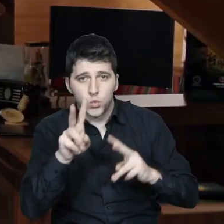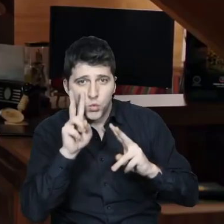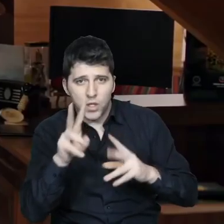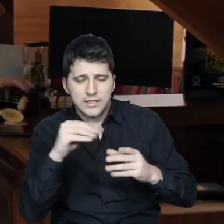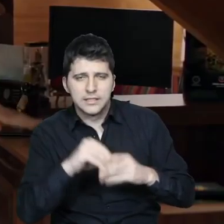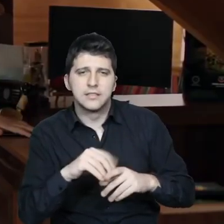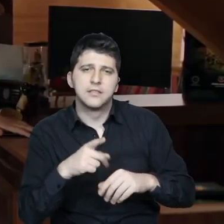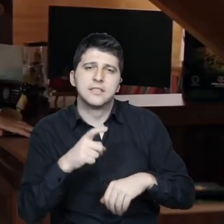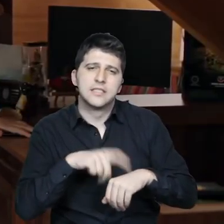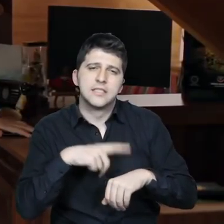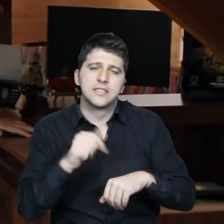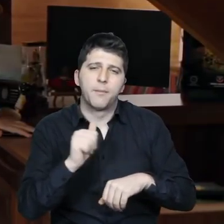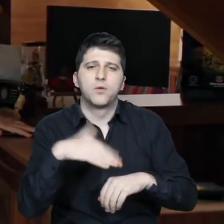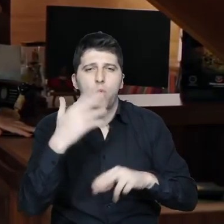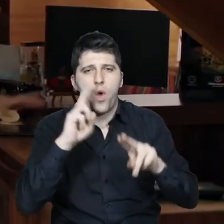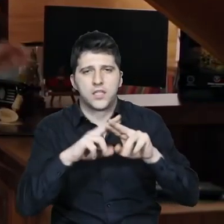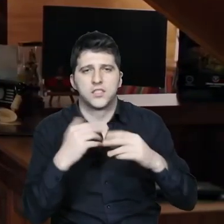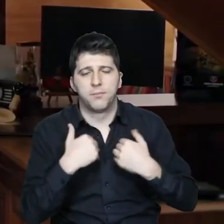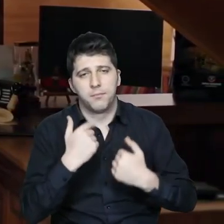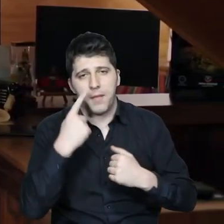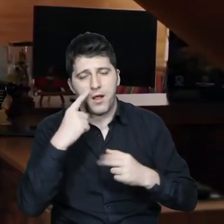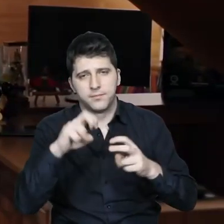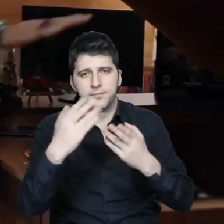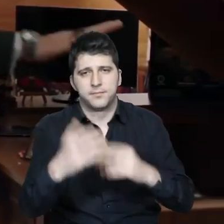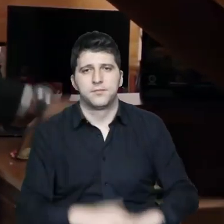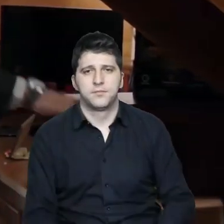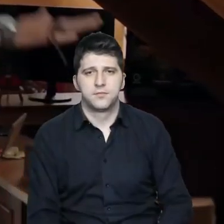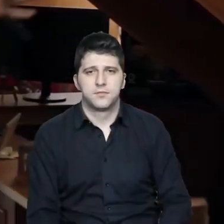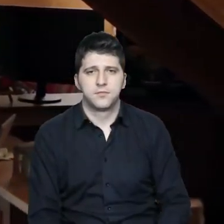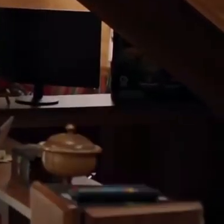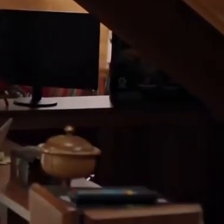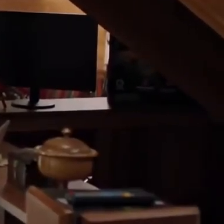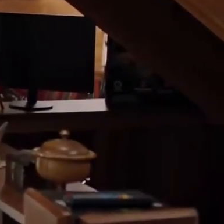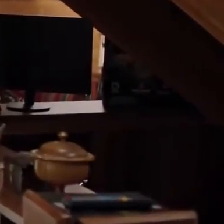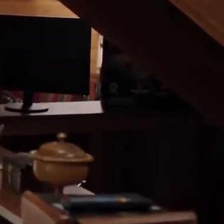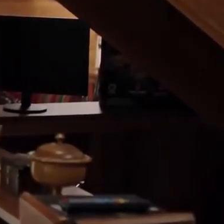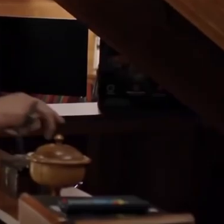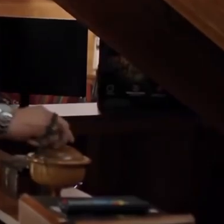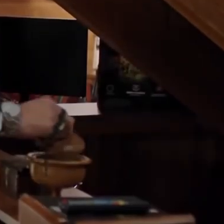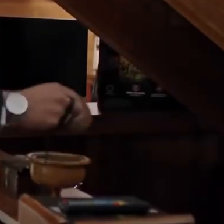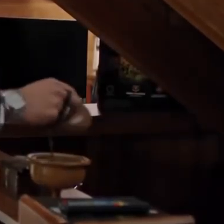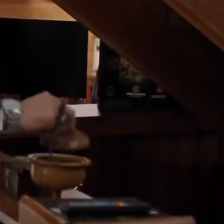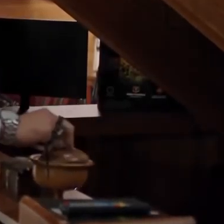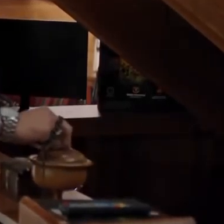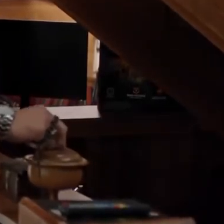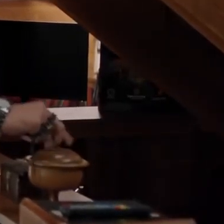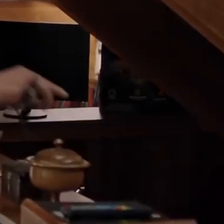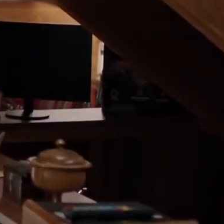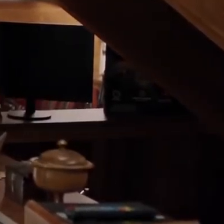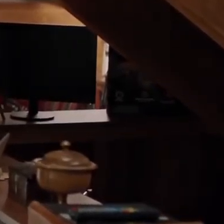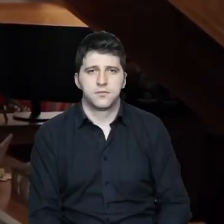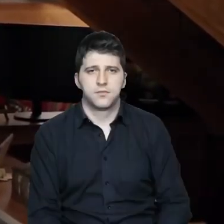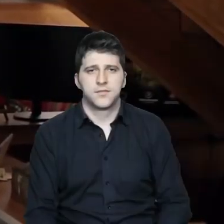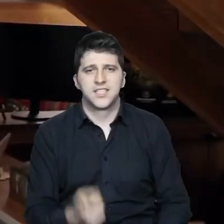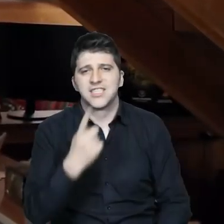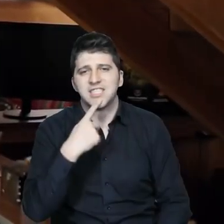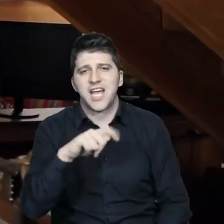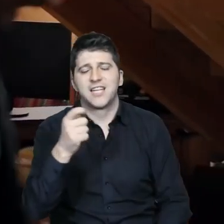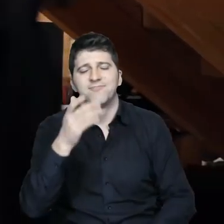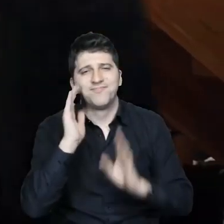gördüğümüz için zamanla sana onu da öğreteceğim. Geç bakalım yerine. Oral zil diye şekerliğe vurdu.